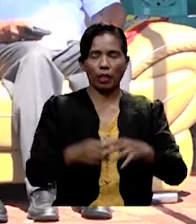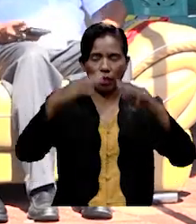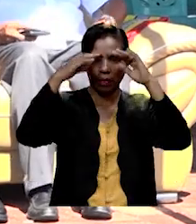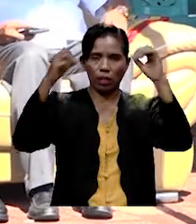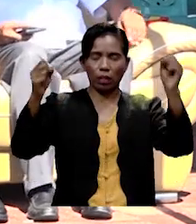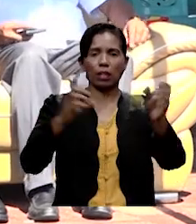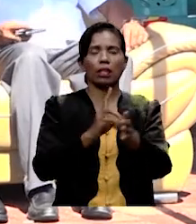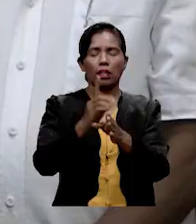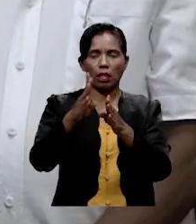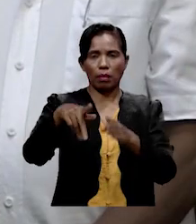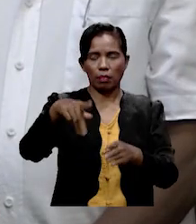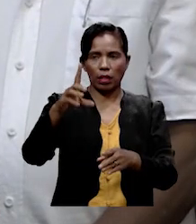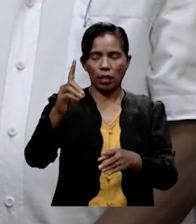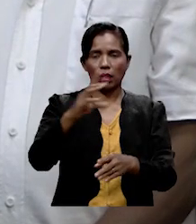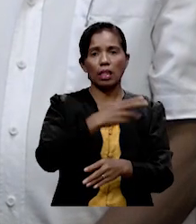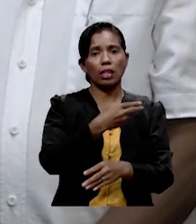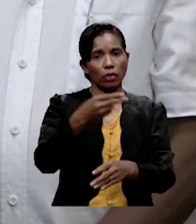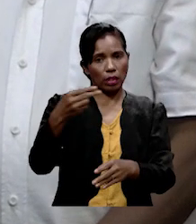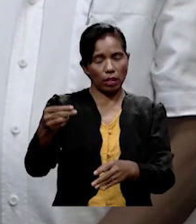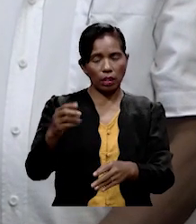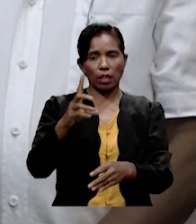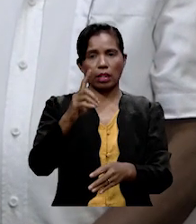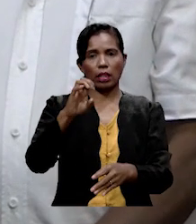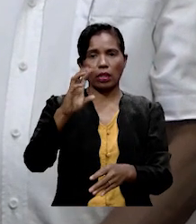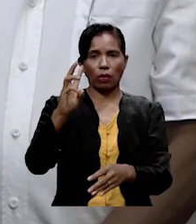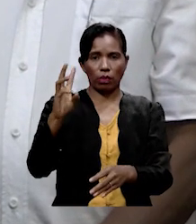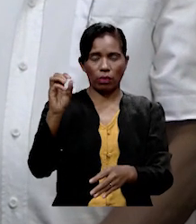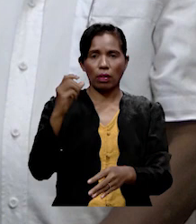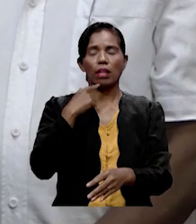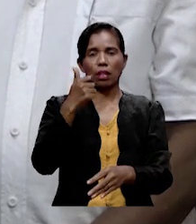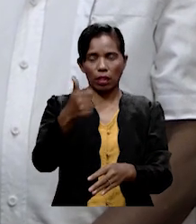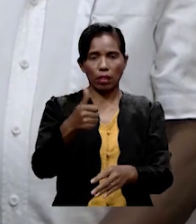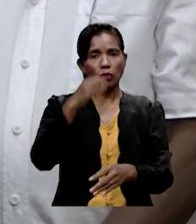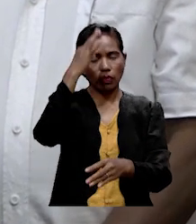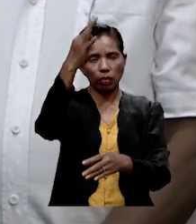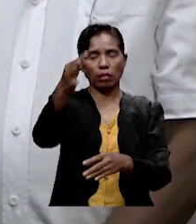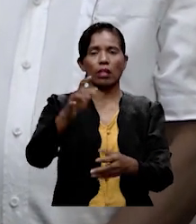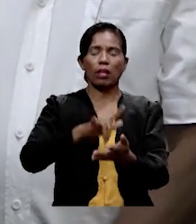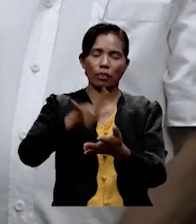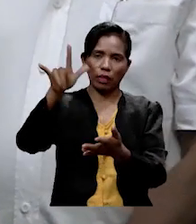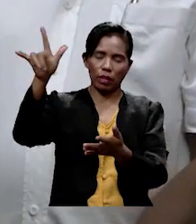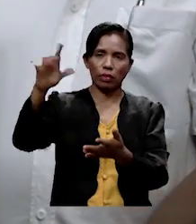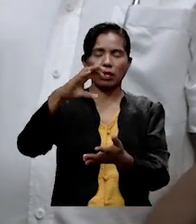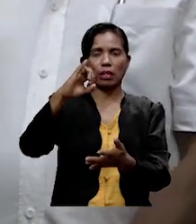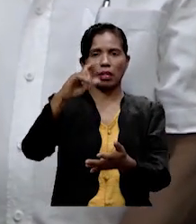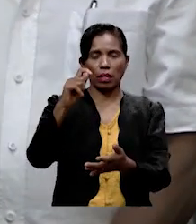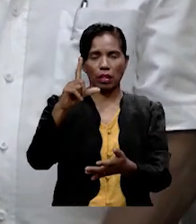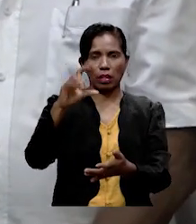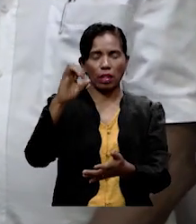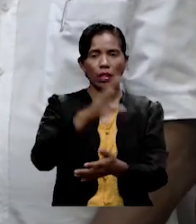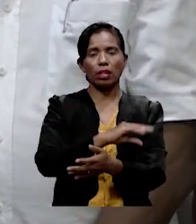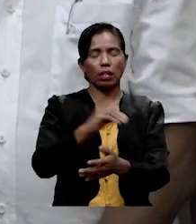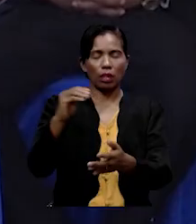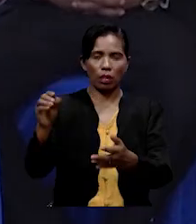Diretor PT Citilink Indonesia, Dewa Kadekrai Hateten, ia futuro avião Citilink, se halo nevo